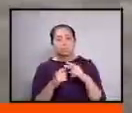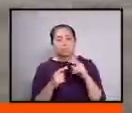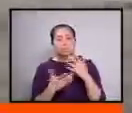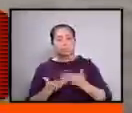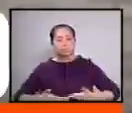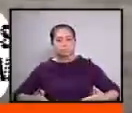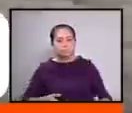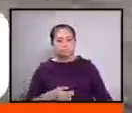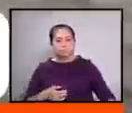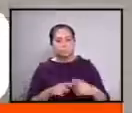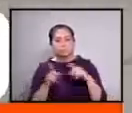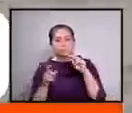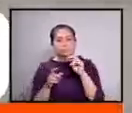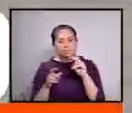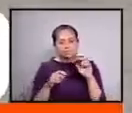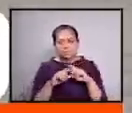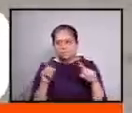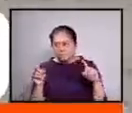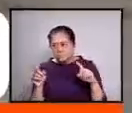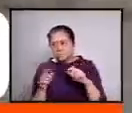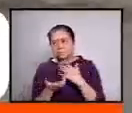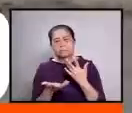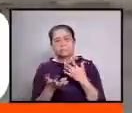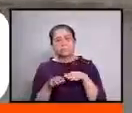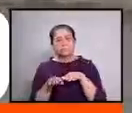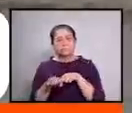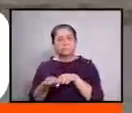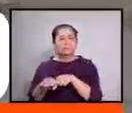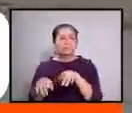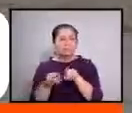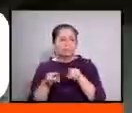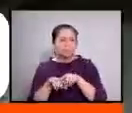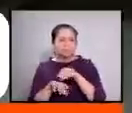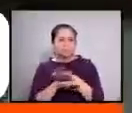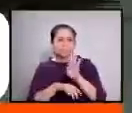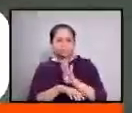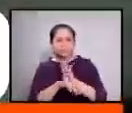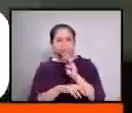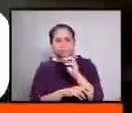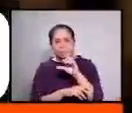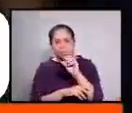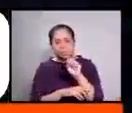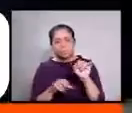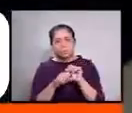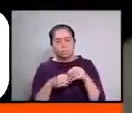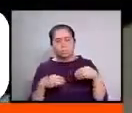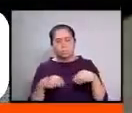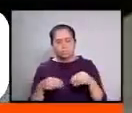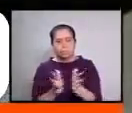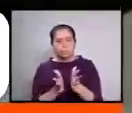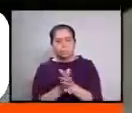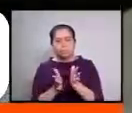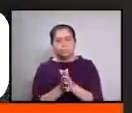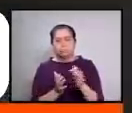naman ang baha sa MacArthur Highway, kaya mabagal na ang usad ng mga sasakyan. Apektado na rin ang mga negosyo sa Malolos, gaya ng karinderya ni Miria.